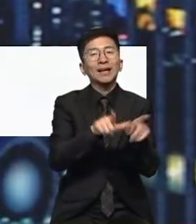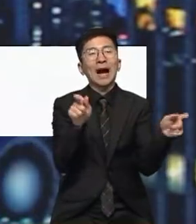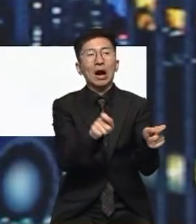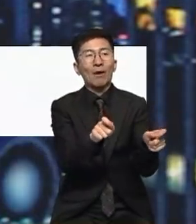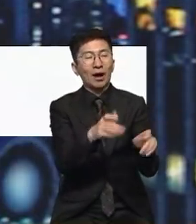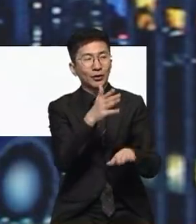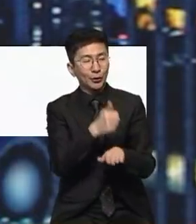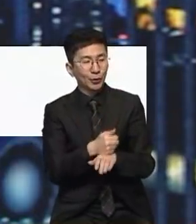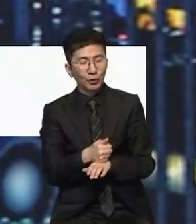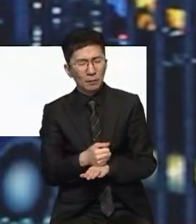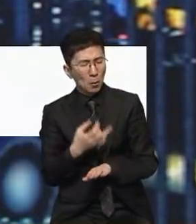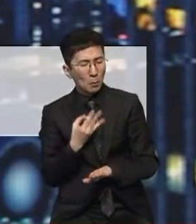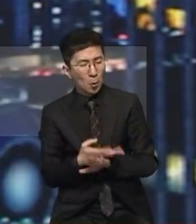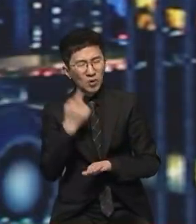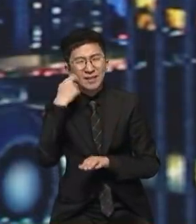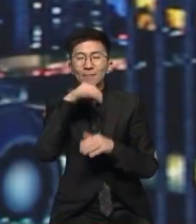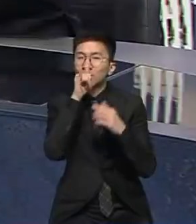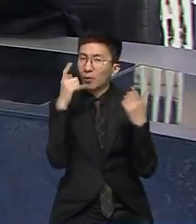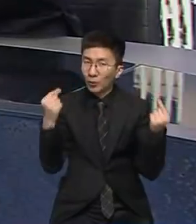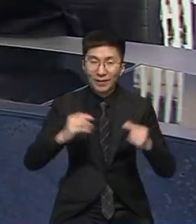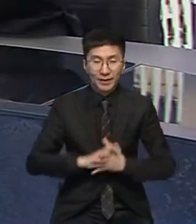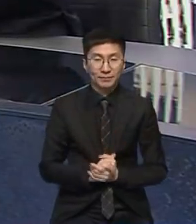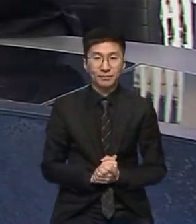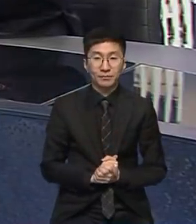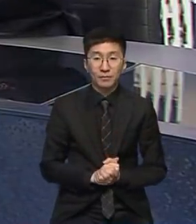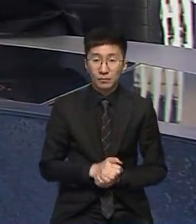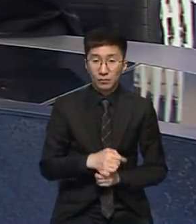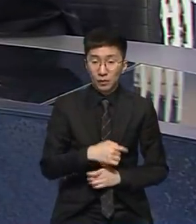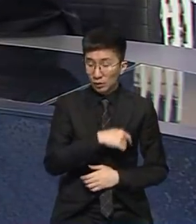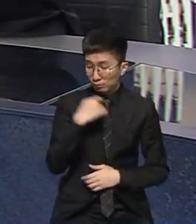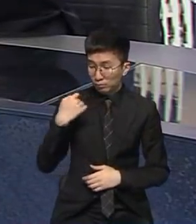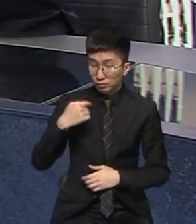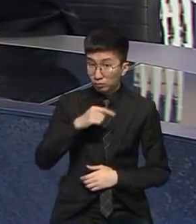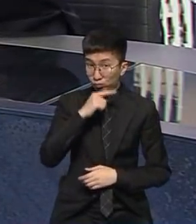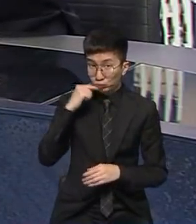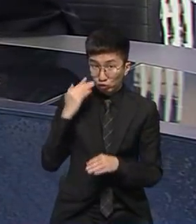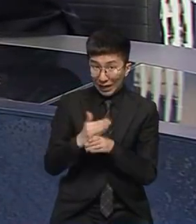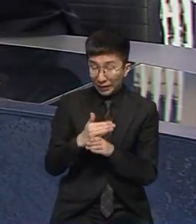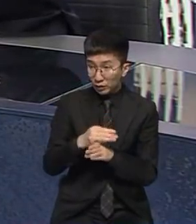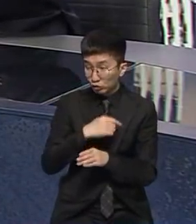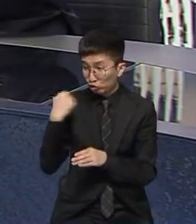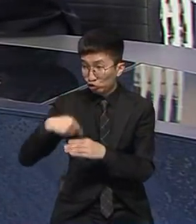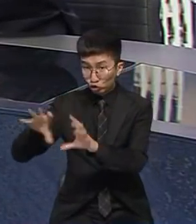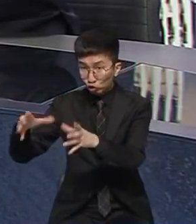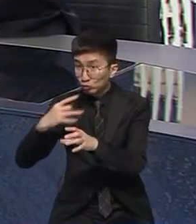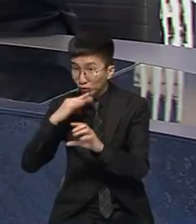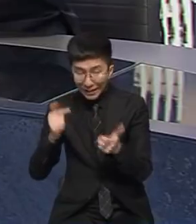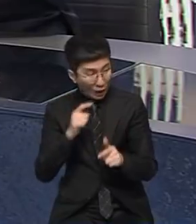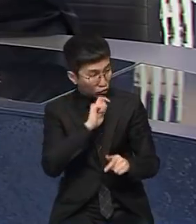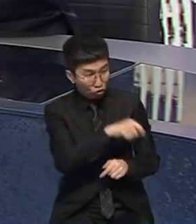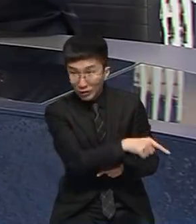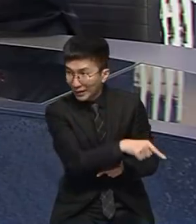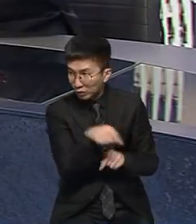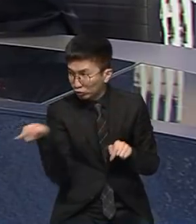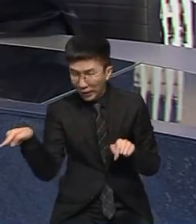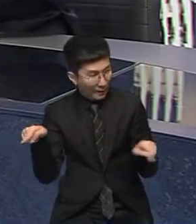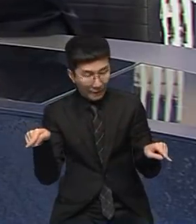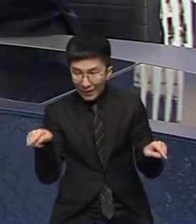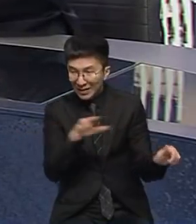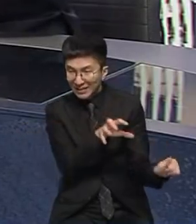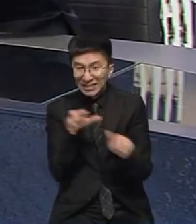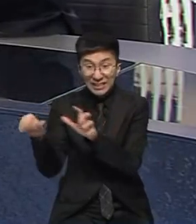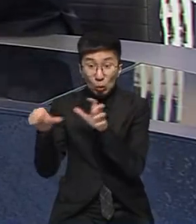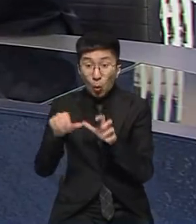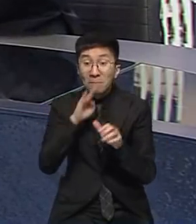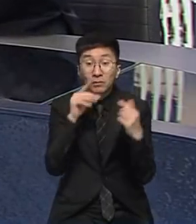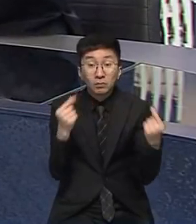하나 던졌다, 이렇게 보입니다. 네, 그러니까 북한이 중국만 의식한 게 아니라 우크라이나 상황도 고려했다는 분석인데, 근데 북한이